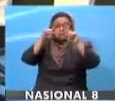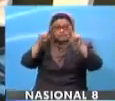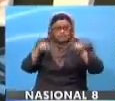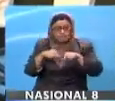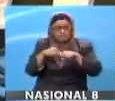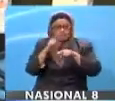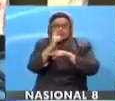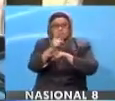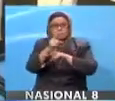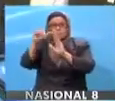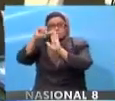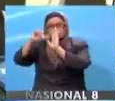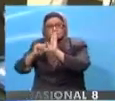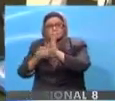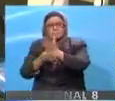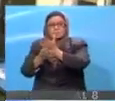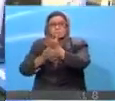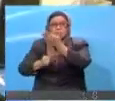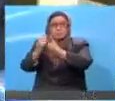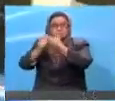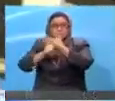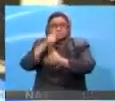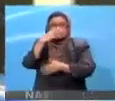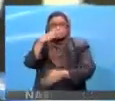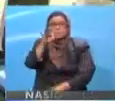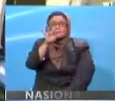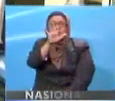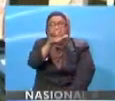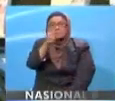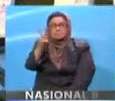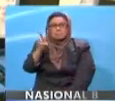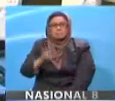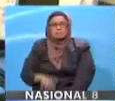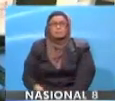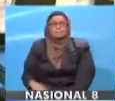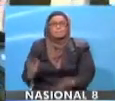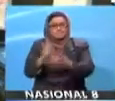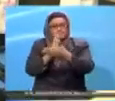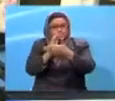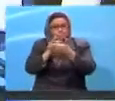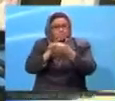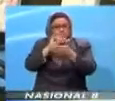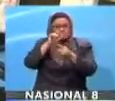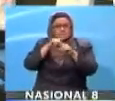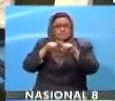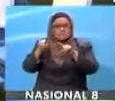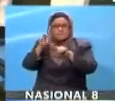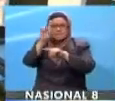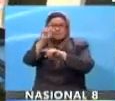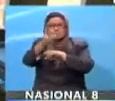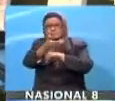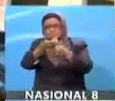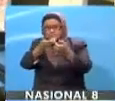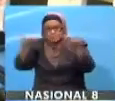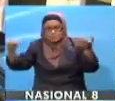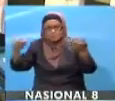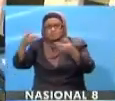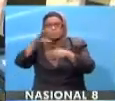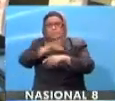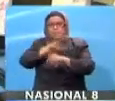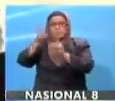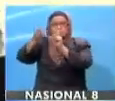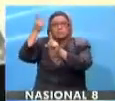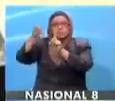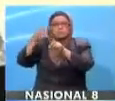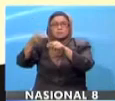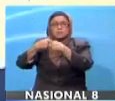1 Akta Dadah Berbahaya 1952. Sementara itu, dalam satu kes berasingan, Polis Pulau Pinang menyita 3